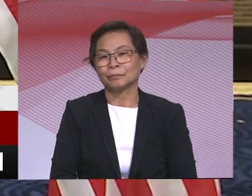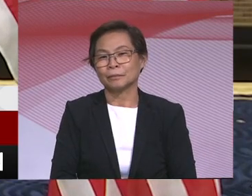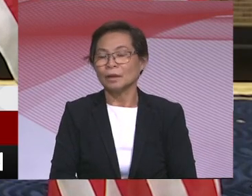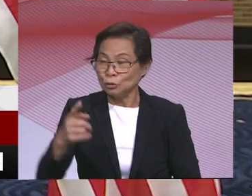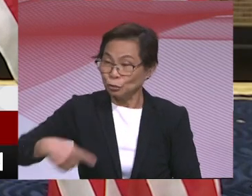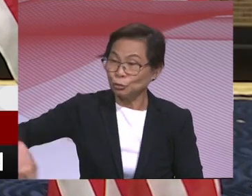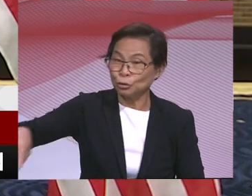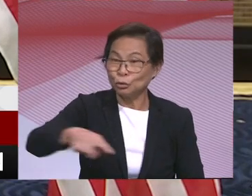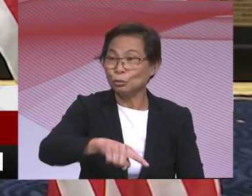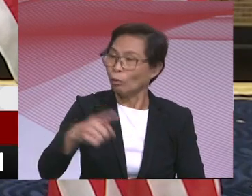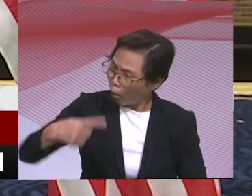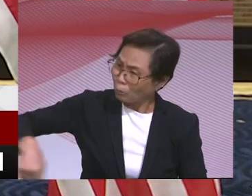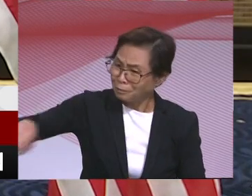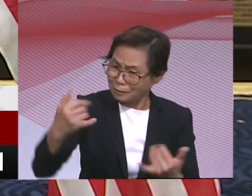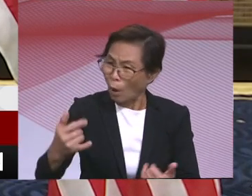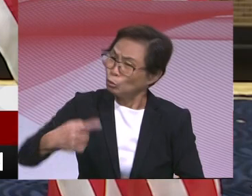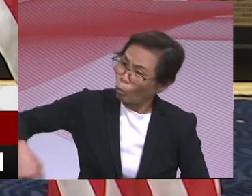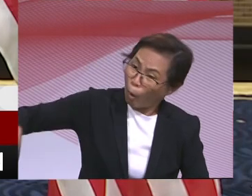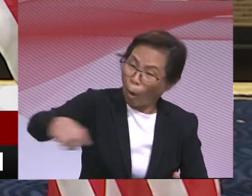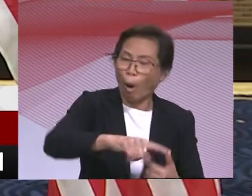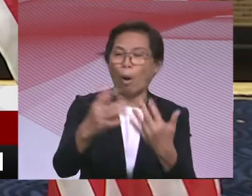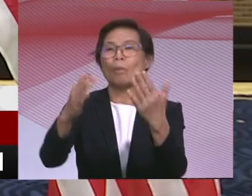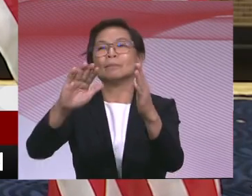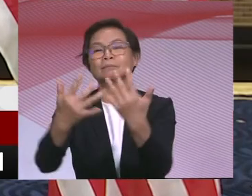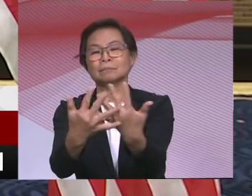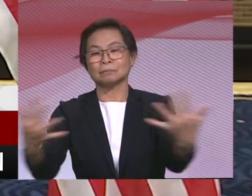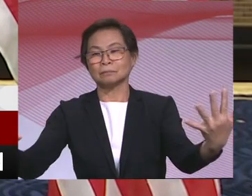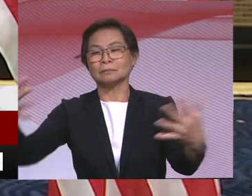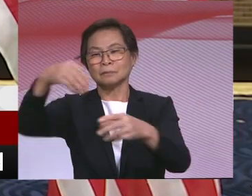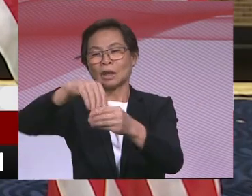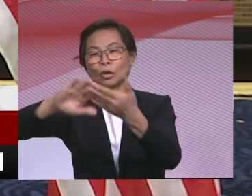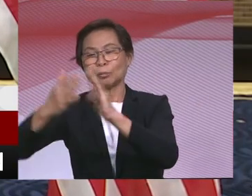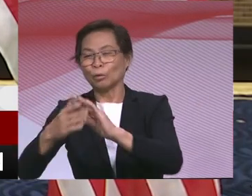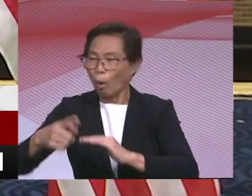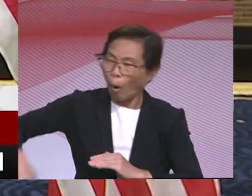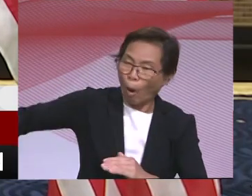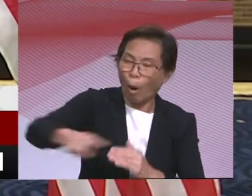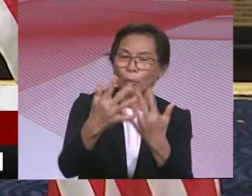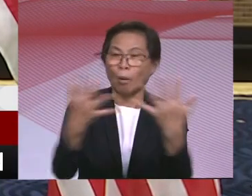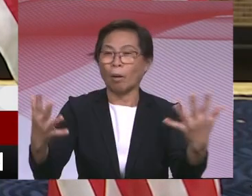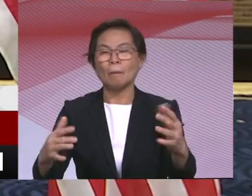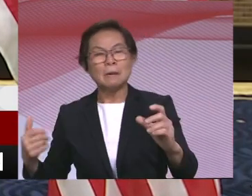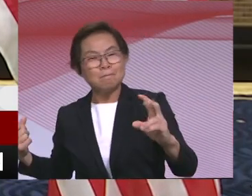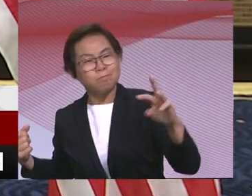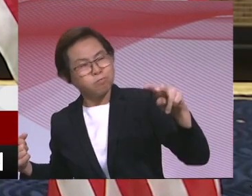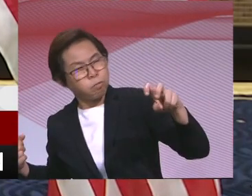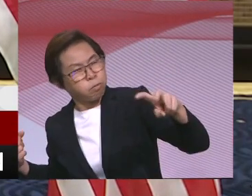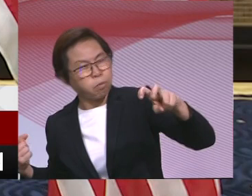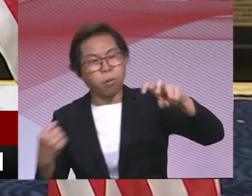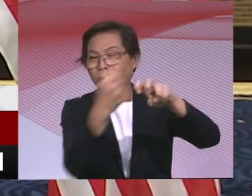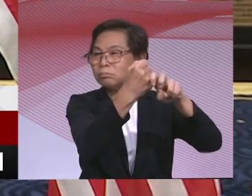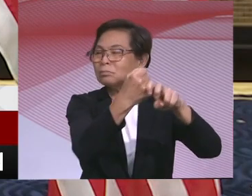ada semua adalah flynas di dalam komuniti anda dalam perjuangan kita melawan baris nih